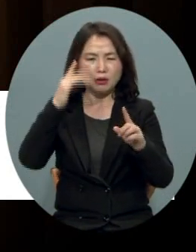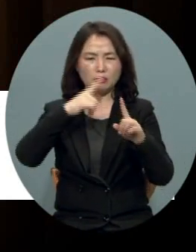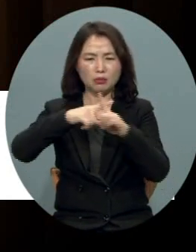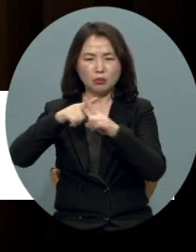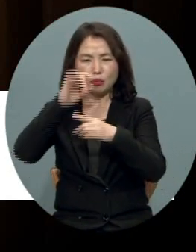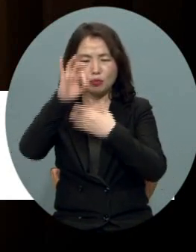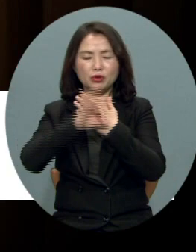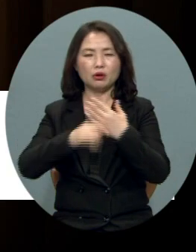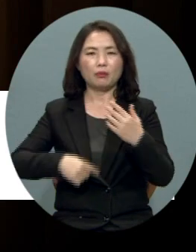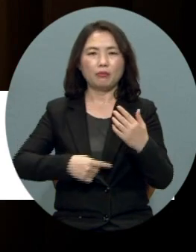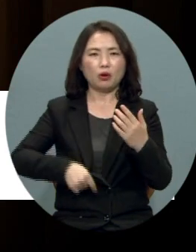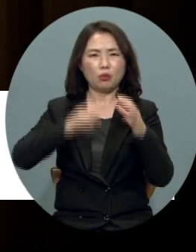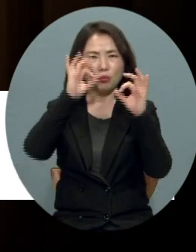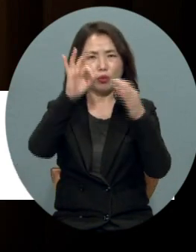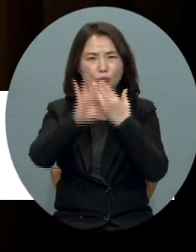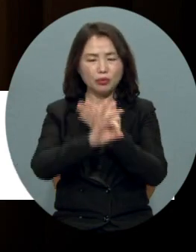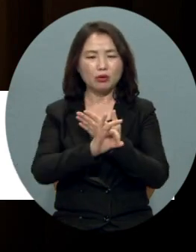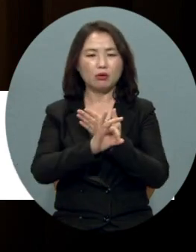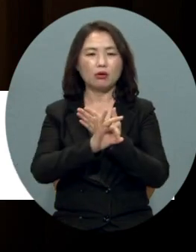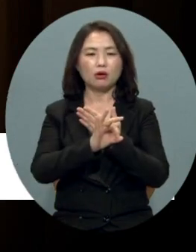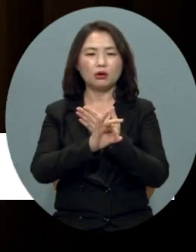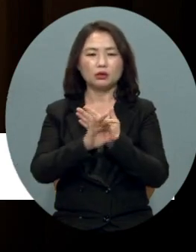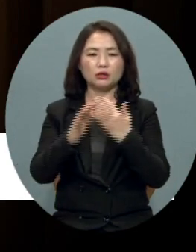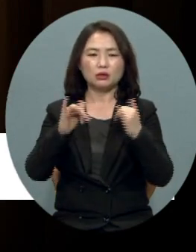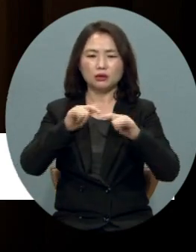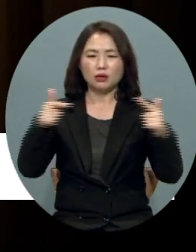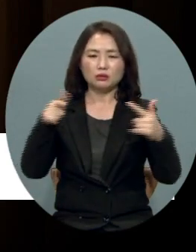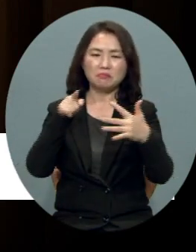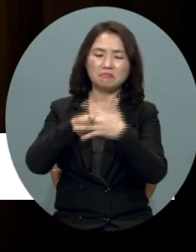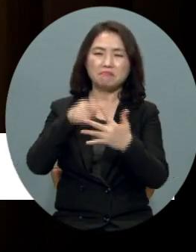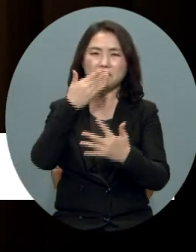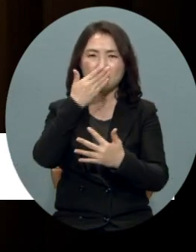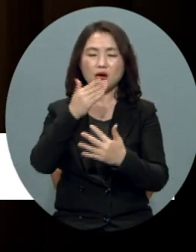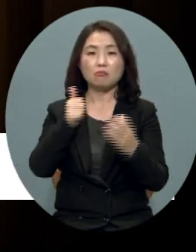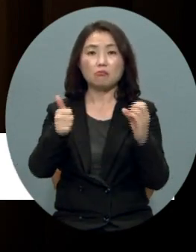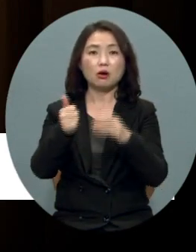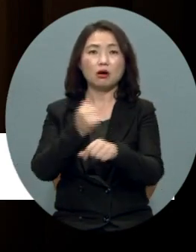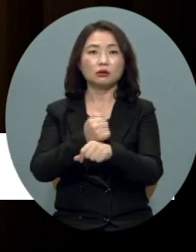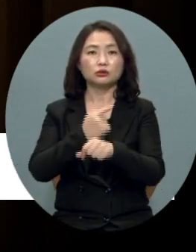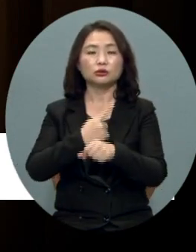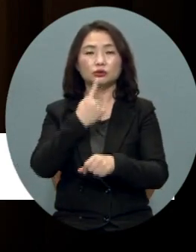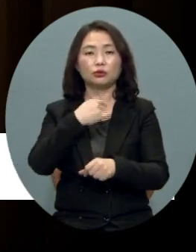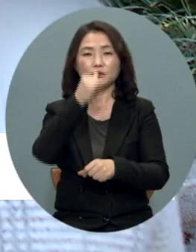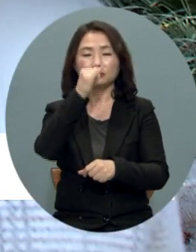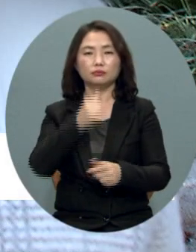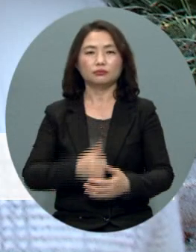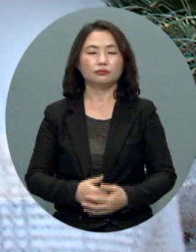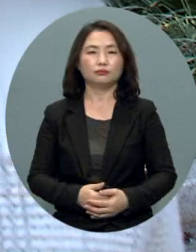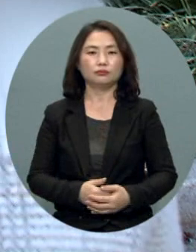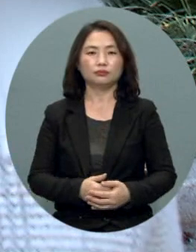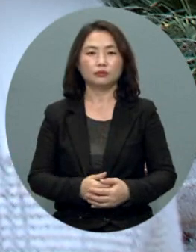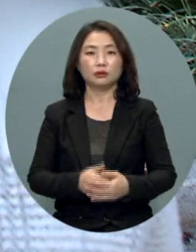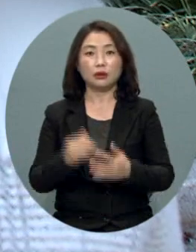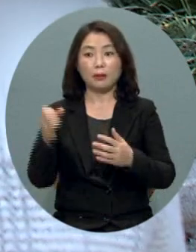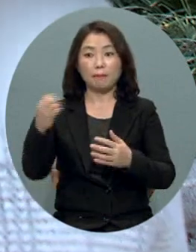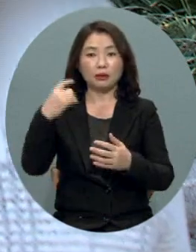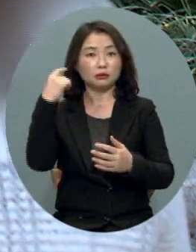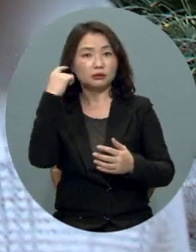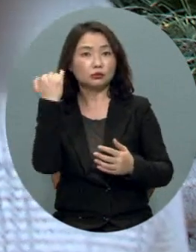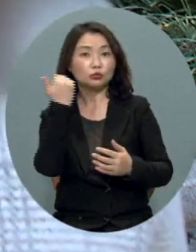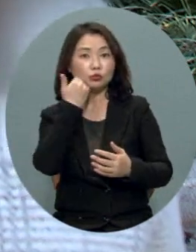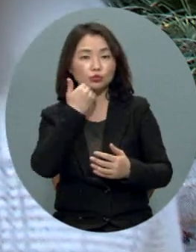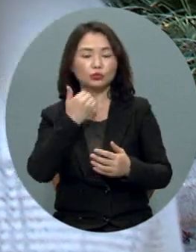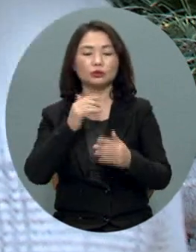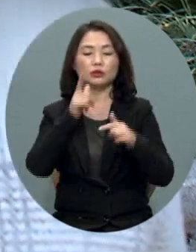보면은 꼬박하고 보면은 그 사람 여러 가지가 좀 한다. 그게 아니라 했더니. 이 발언을 들은